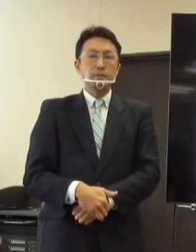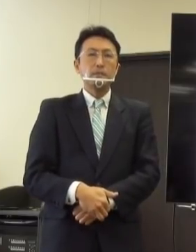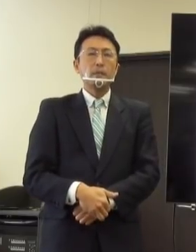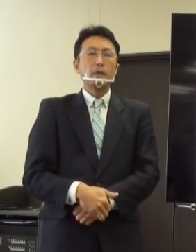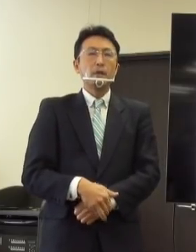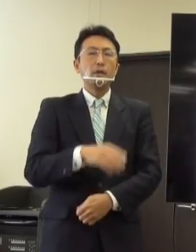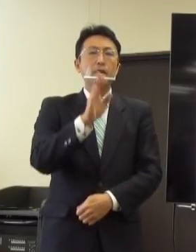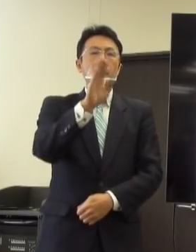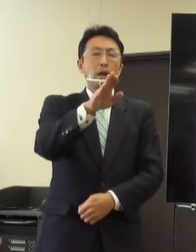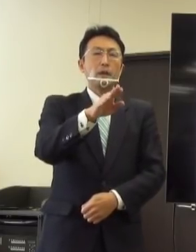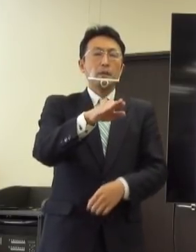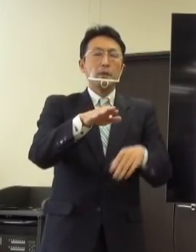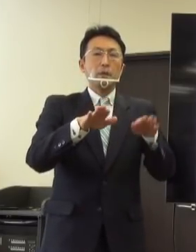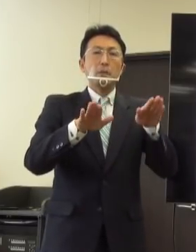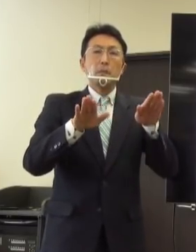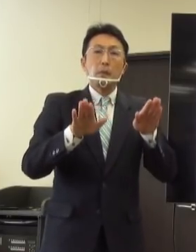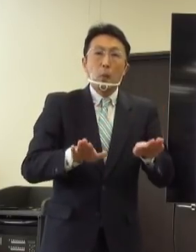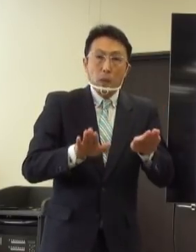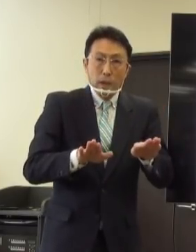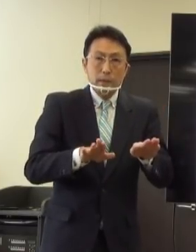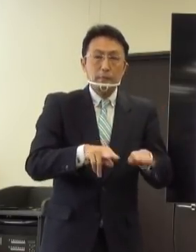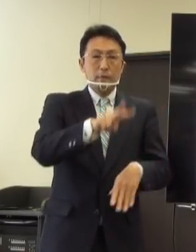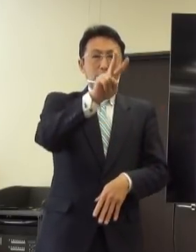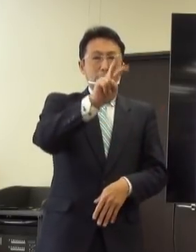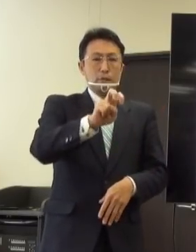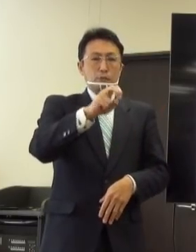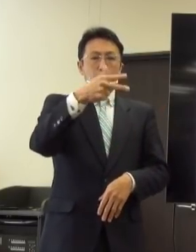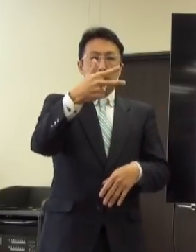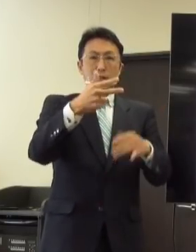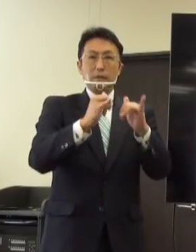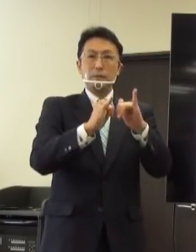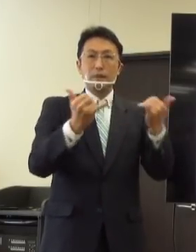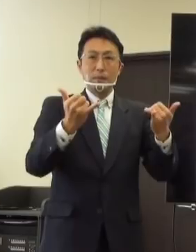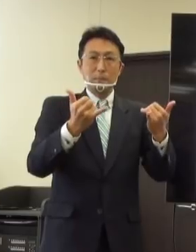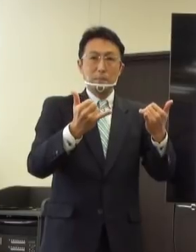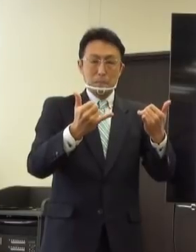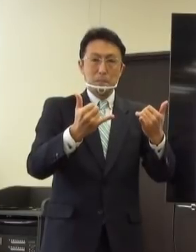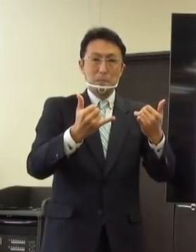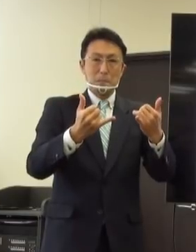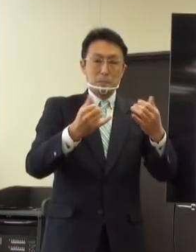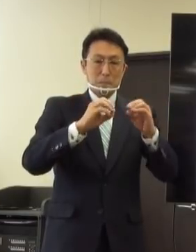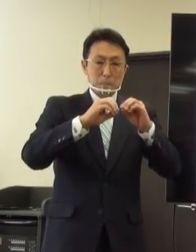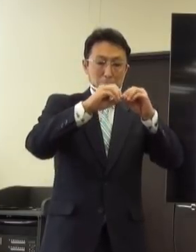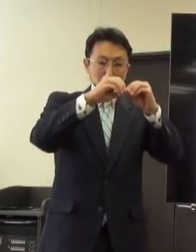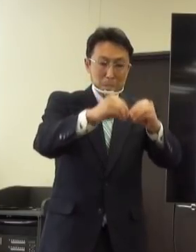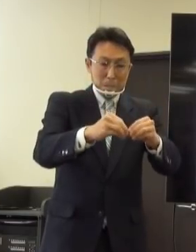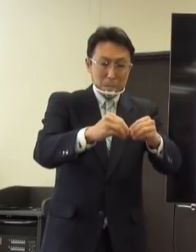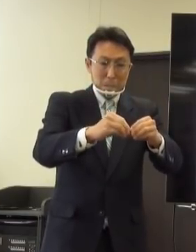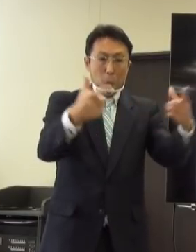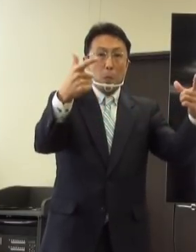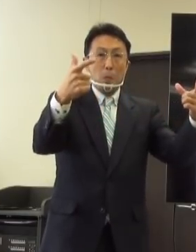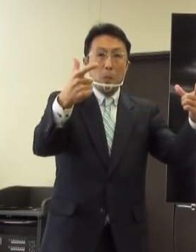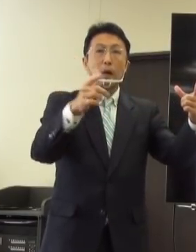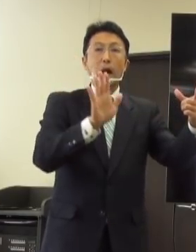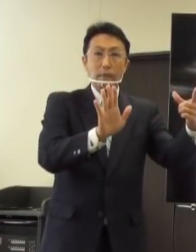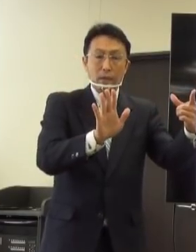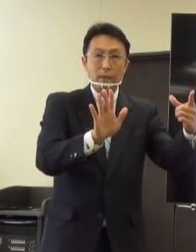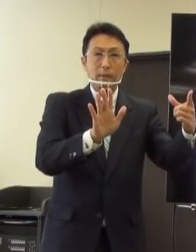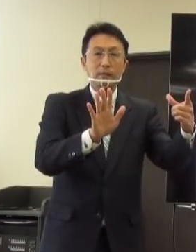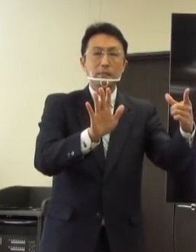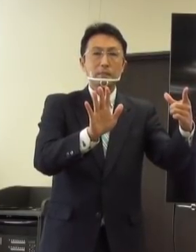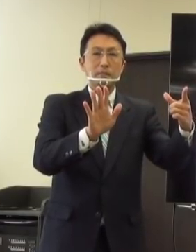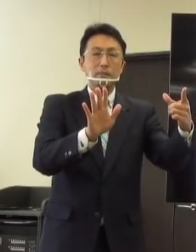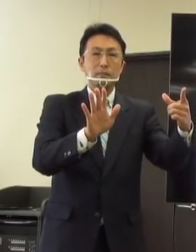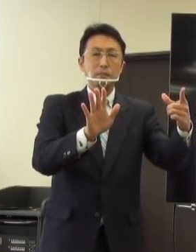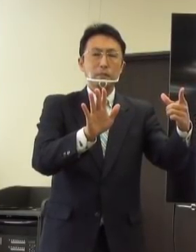ったんですけども、一気に27人、まあ、1人そして26人と一気に出てしまったんですけ